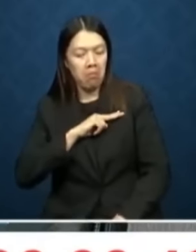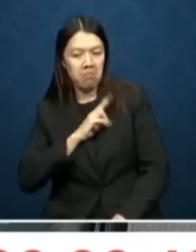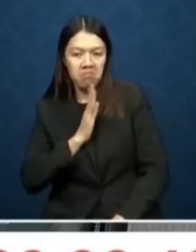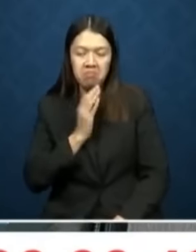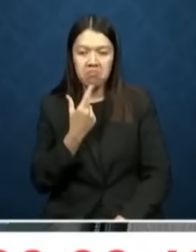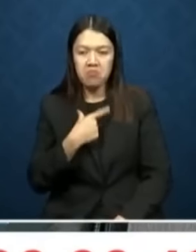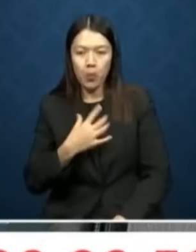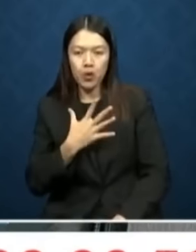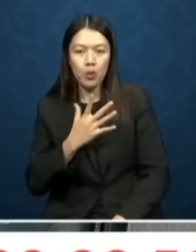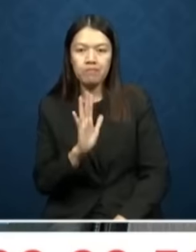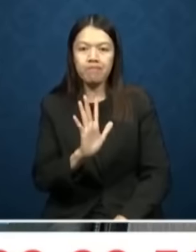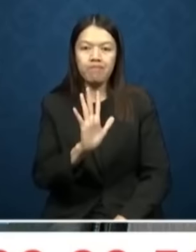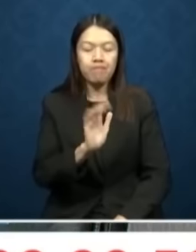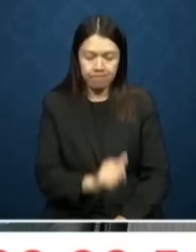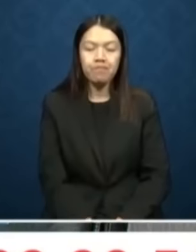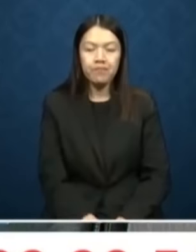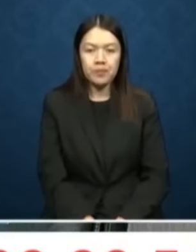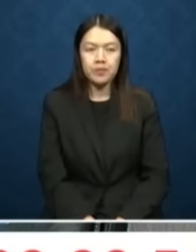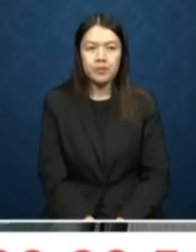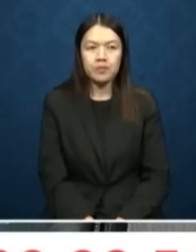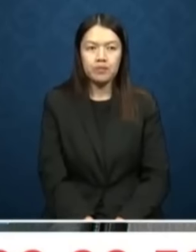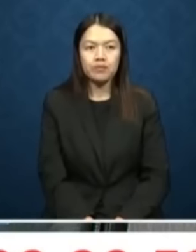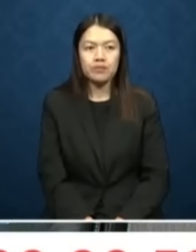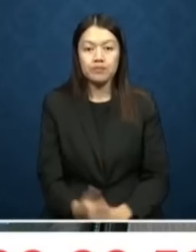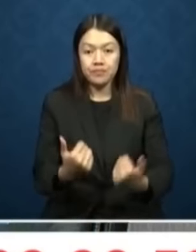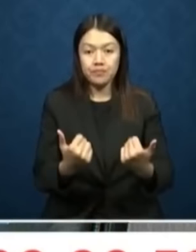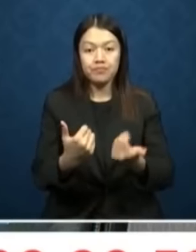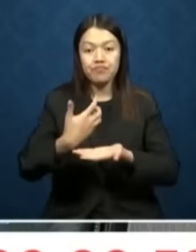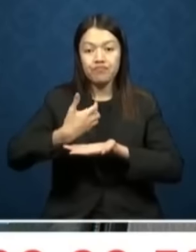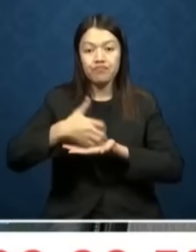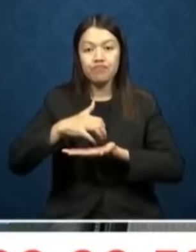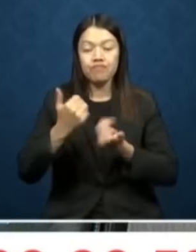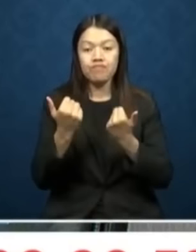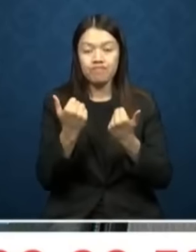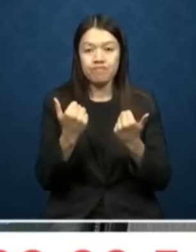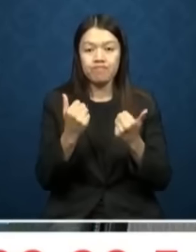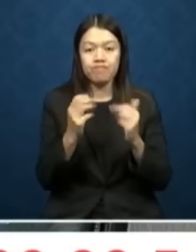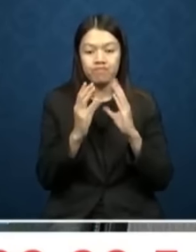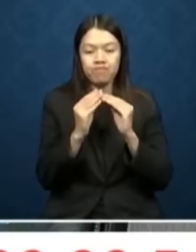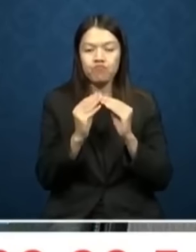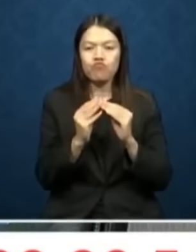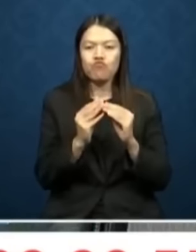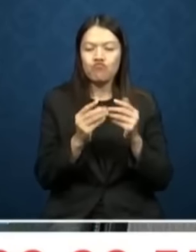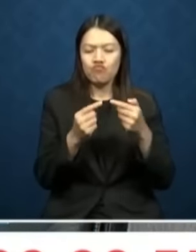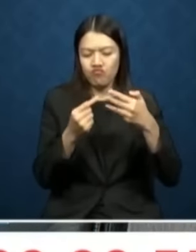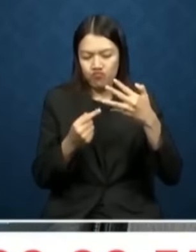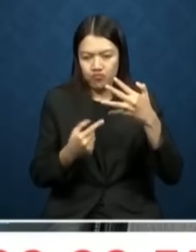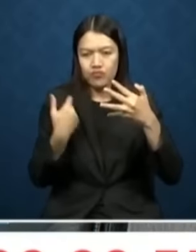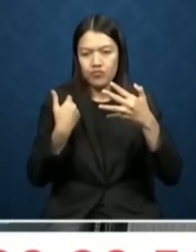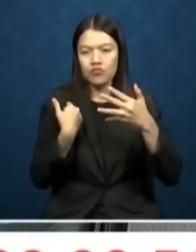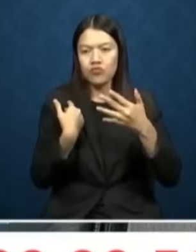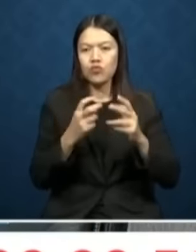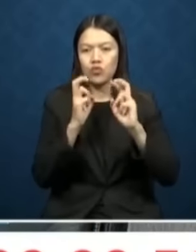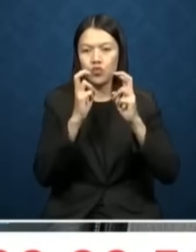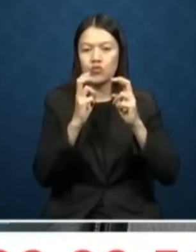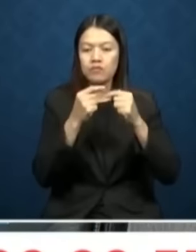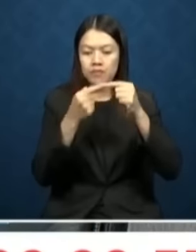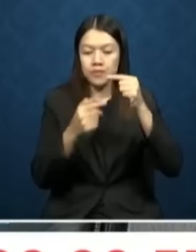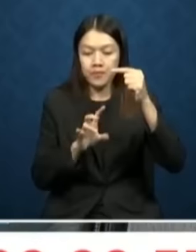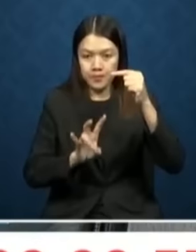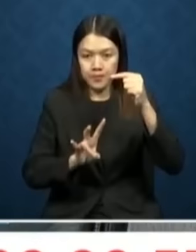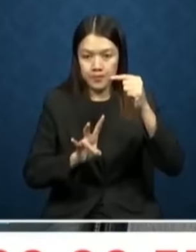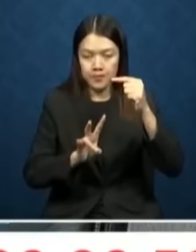นะครับยัตติครั้งนี้มีหลายเรื่องครับก็7หัวข้อใหญ่ๆด้วยกันนะ